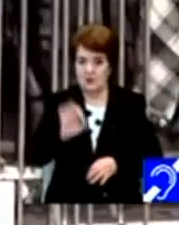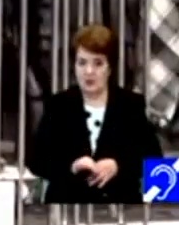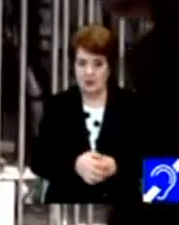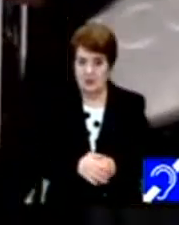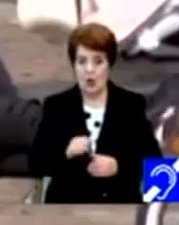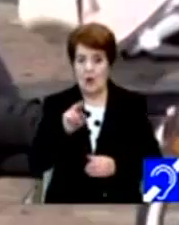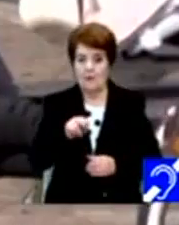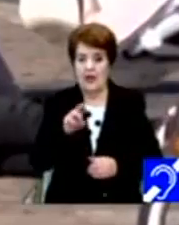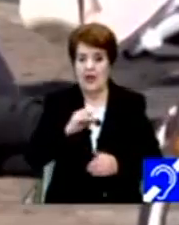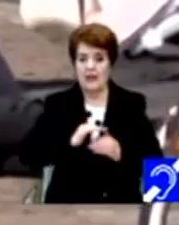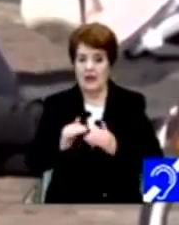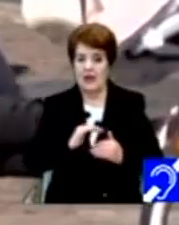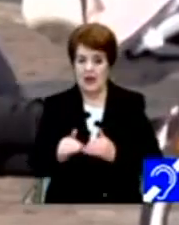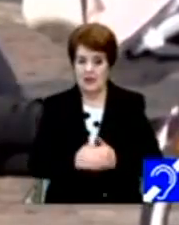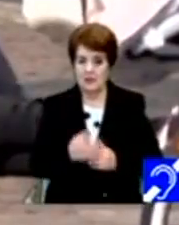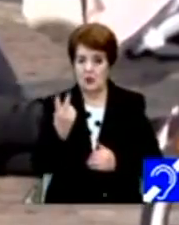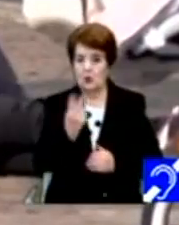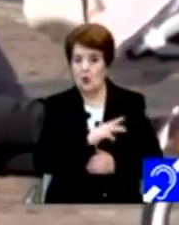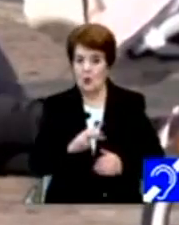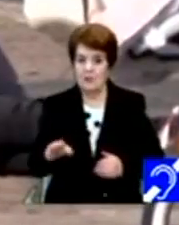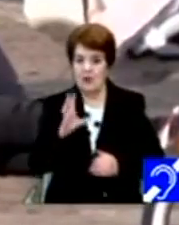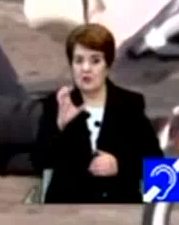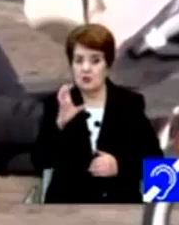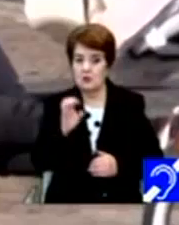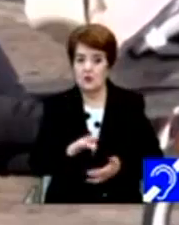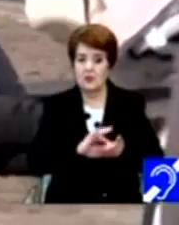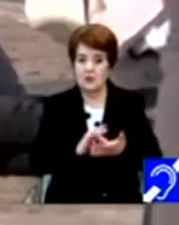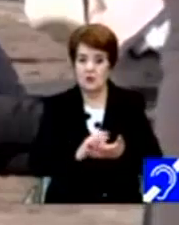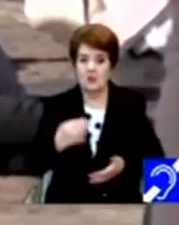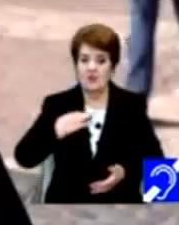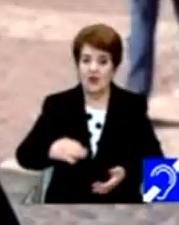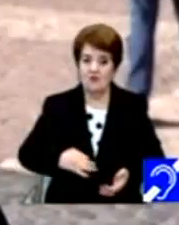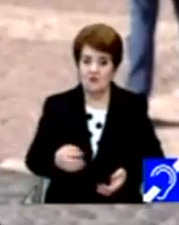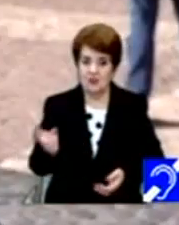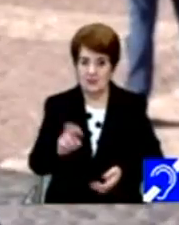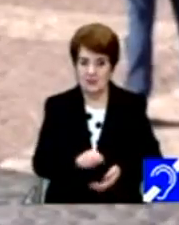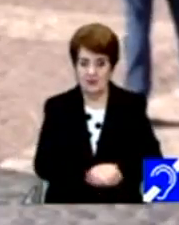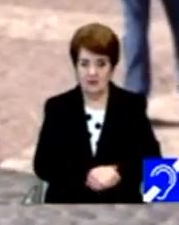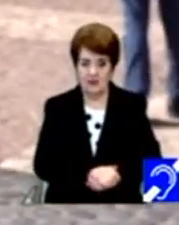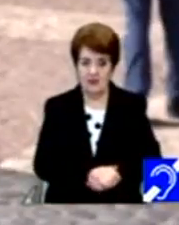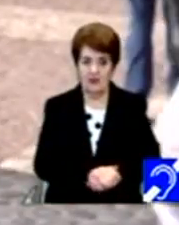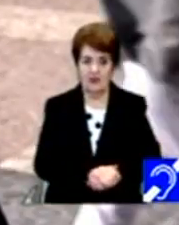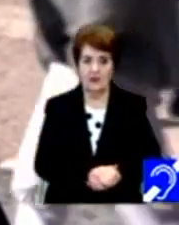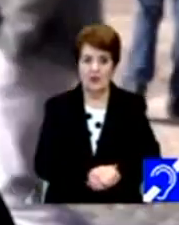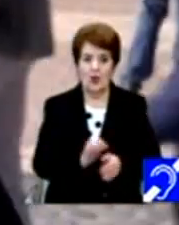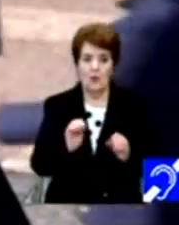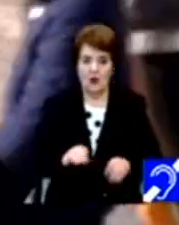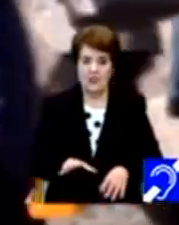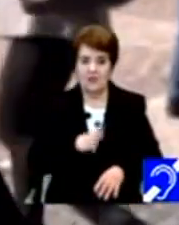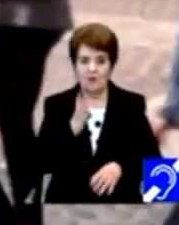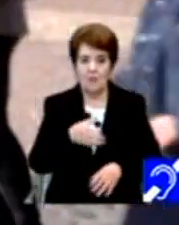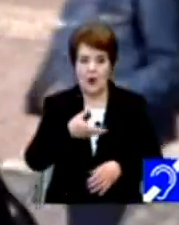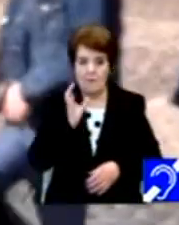pe terase. În ultimul weekend au fost peste 2500 de turiști francezi. On a prévu d'aller au restaurant, on va peut-être aller